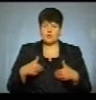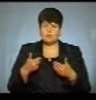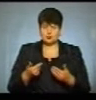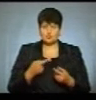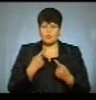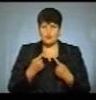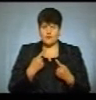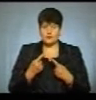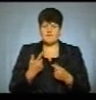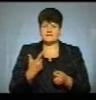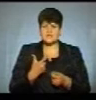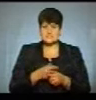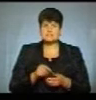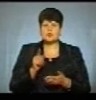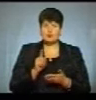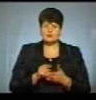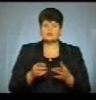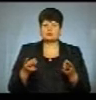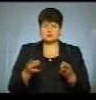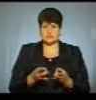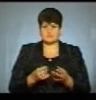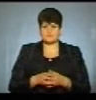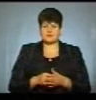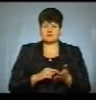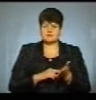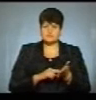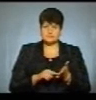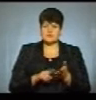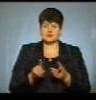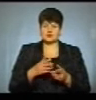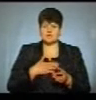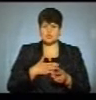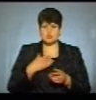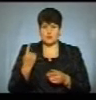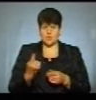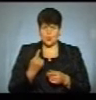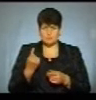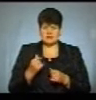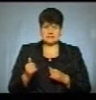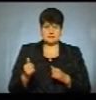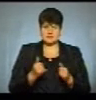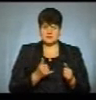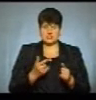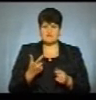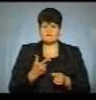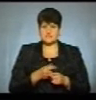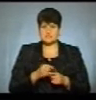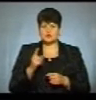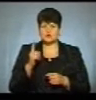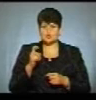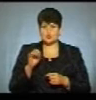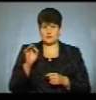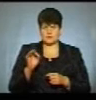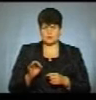кажу, вакцинуватися обов'язково потрібно. Зазначаю, що наша область забезпечена вакцинами